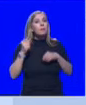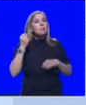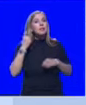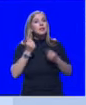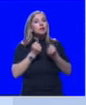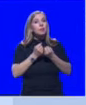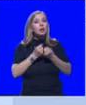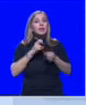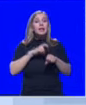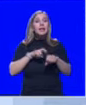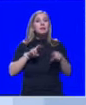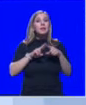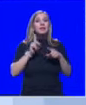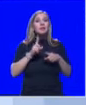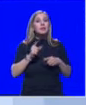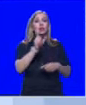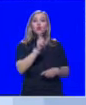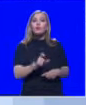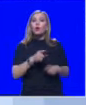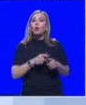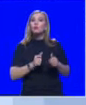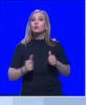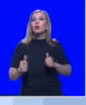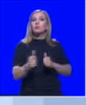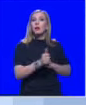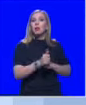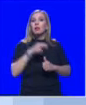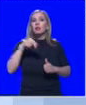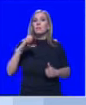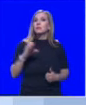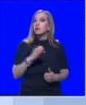място? Делян Пеевски или трябва да бъде човека, който да оглави ДПС?